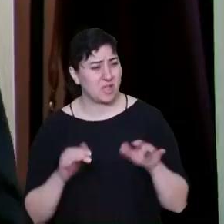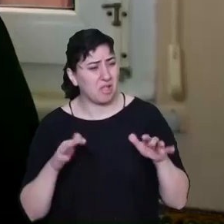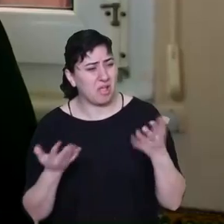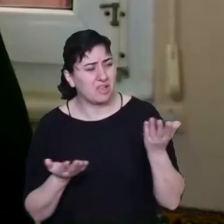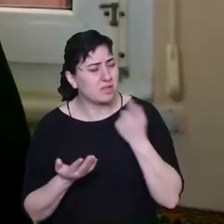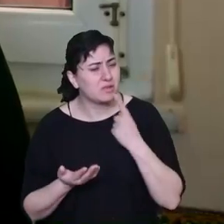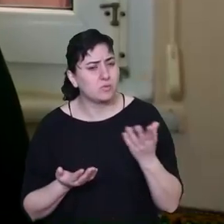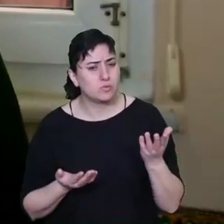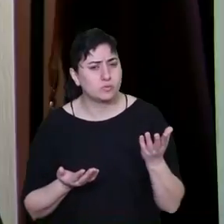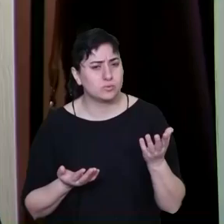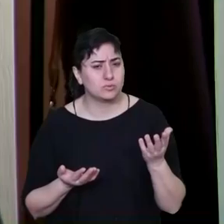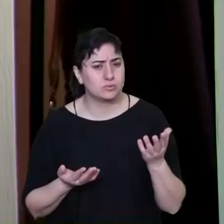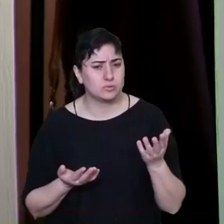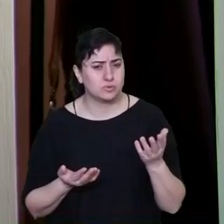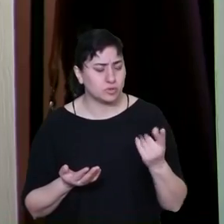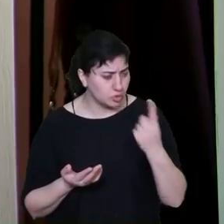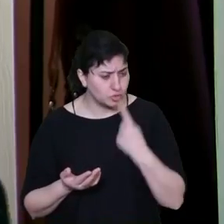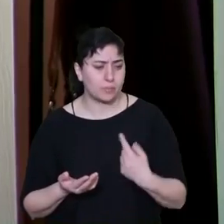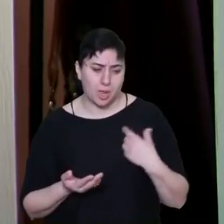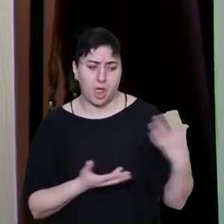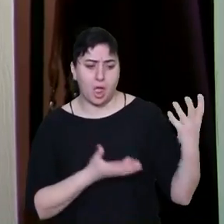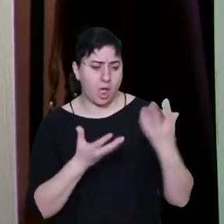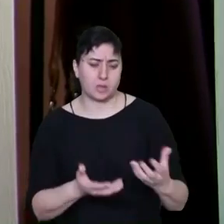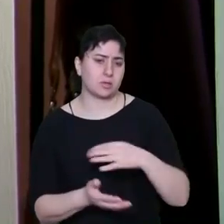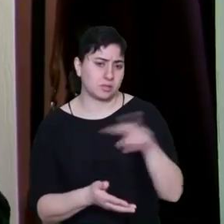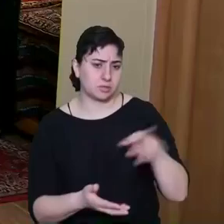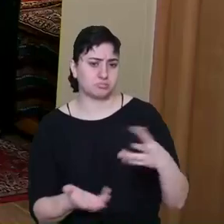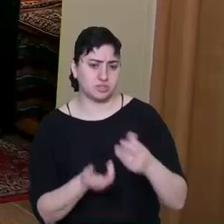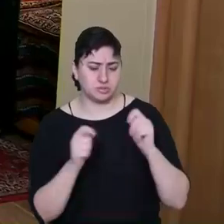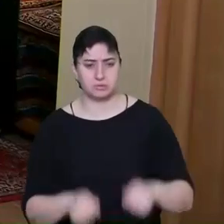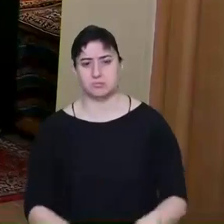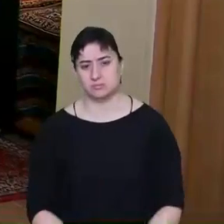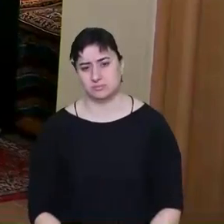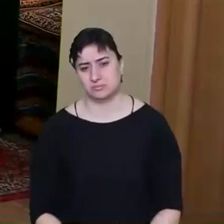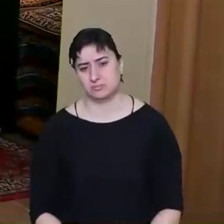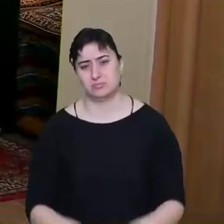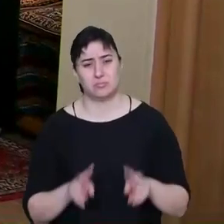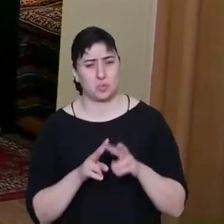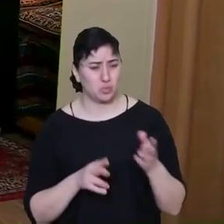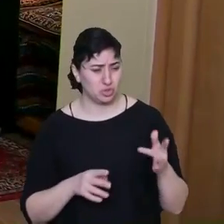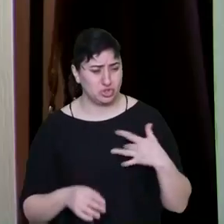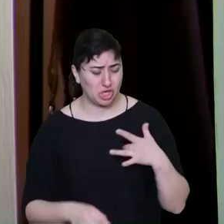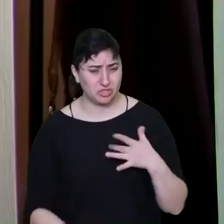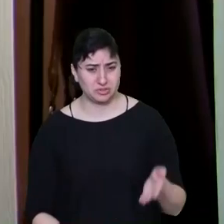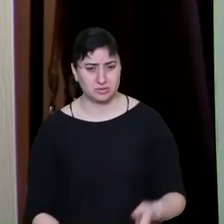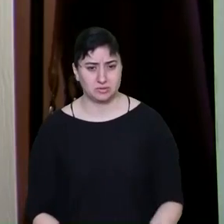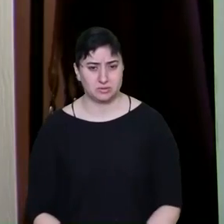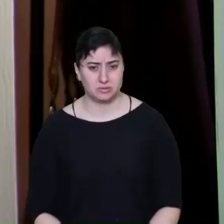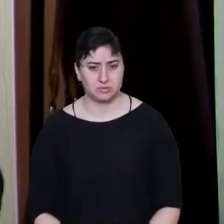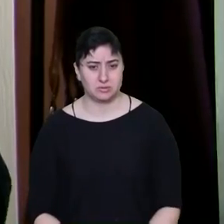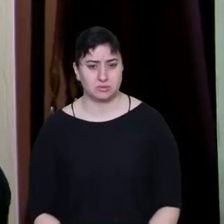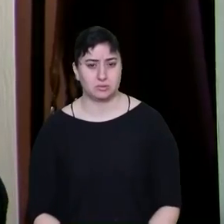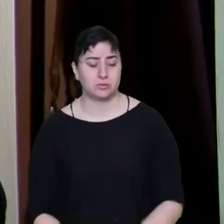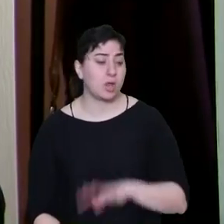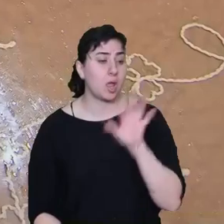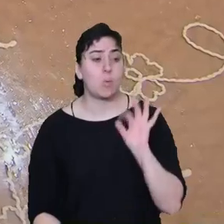Yapamam. Ne diyorsun sen ya? Getirdik istakozu. Hadi bakalım nasıl pişirecekseniz pişirin. Ya Mahmut ama bu canlı.